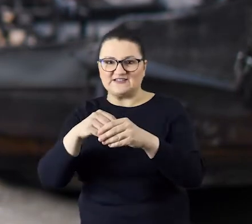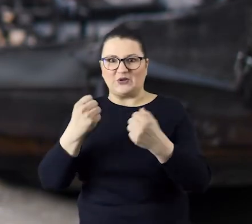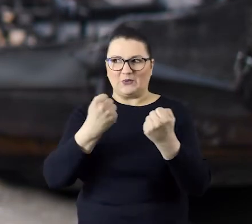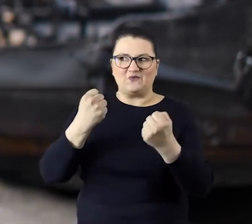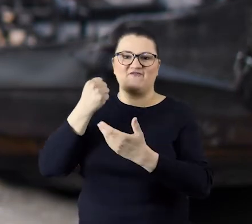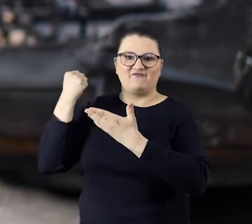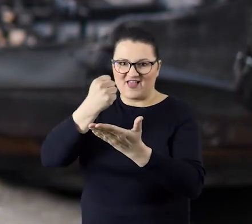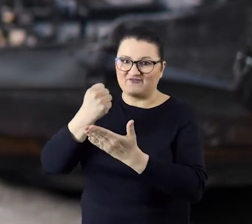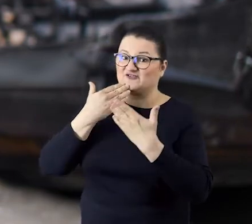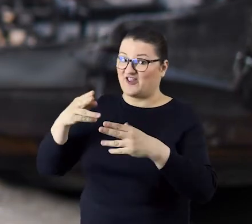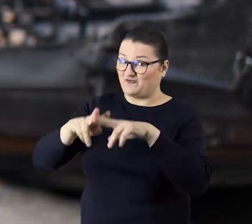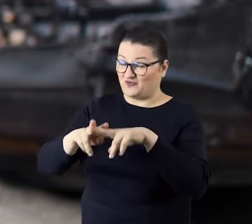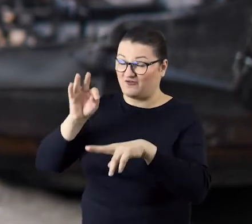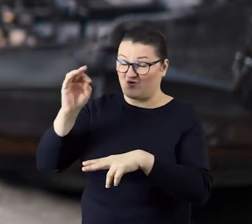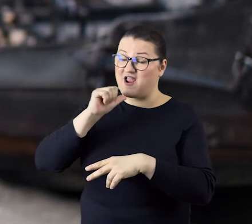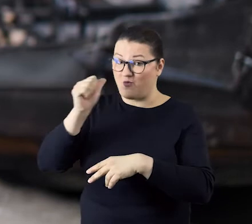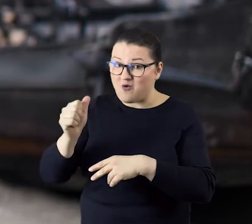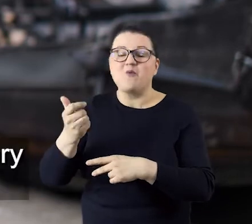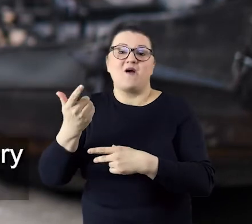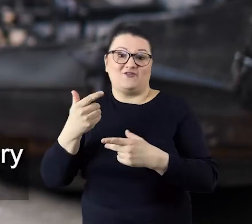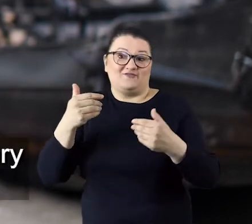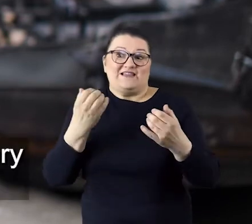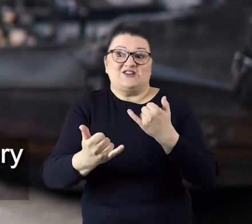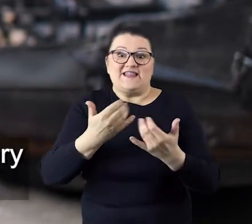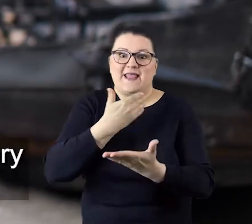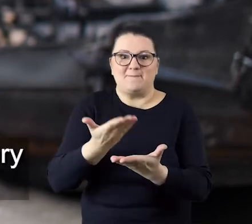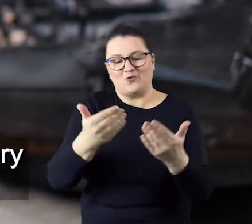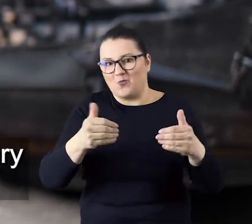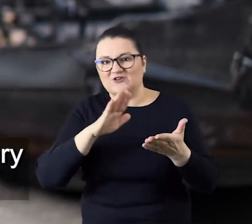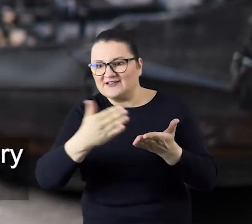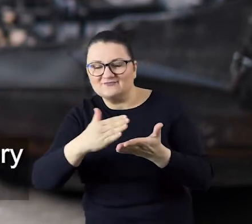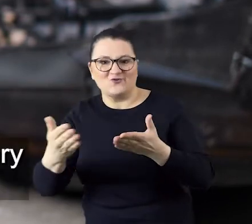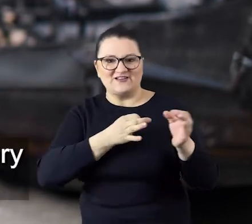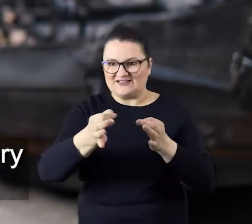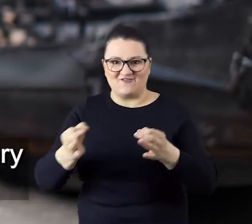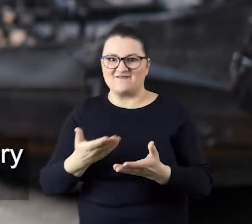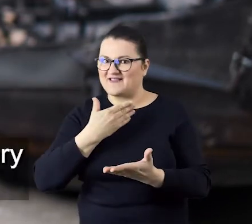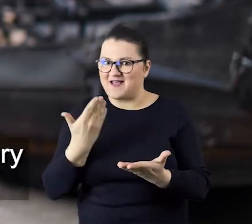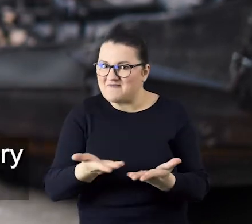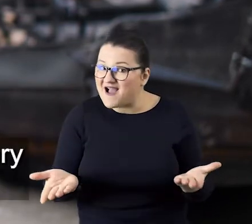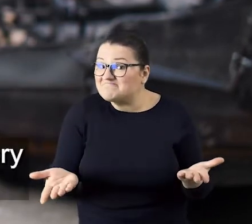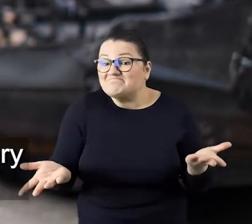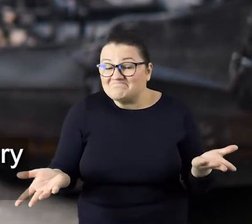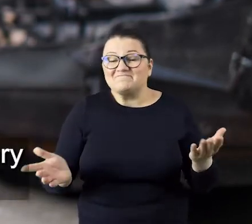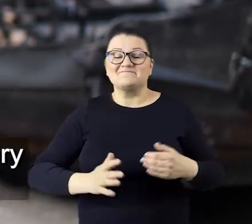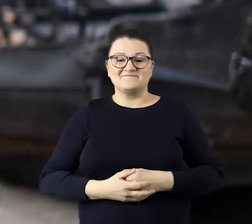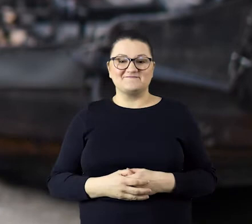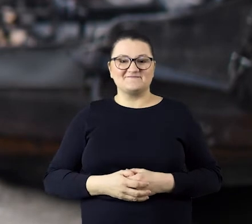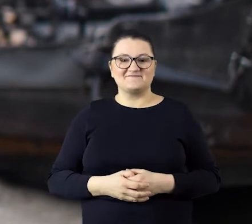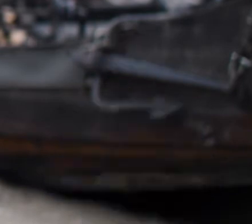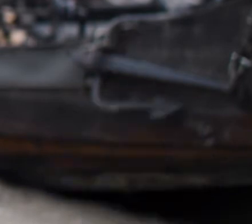Gdyby nie tak wielkie inwestycje finansowane z funduszy europejskich, to kto wie? Może wiele z tajemnic naszej historii nadal pozostałoby